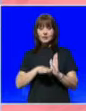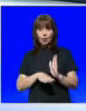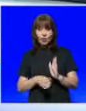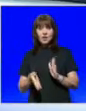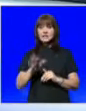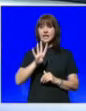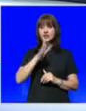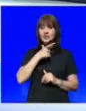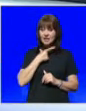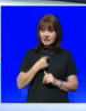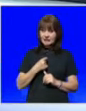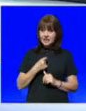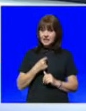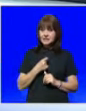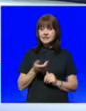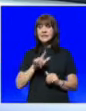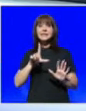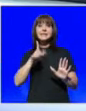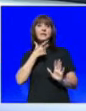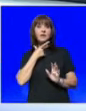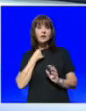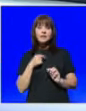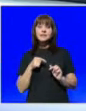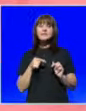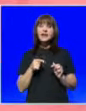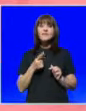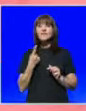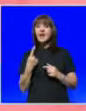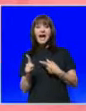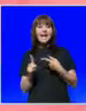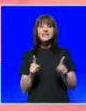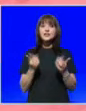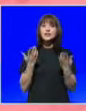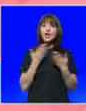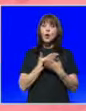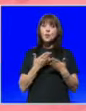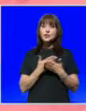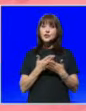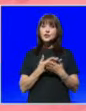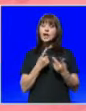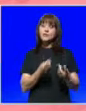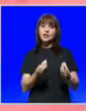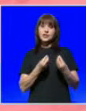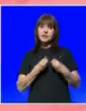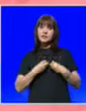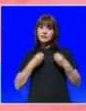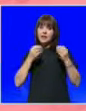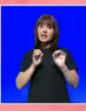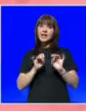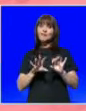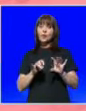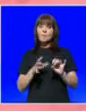в дадено училище, което ще даде вече информация дали самото училище има определена принадена стойност по отношение